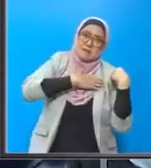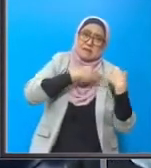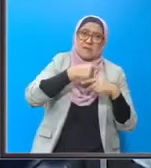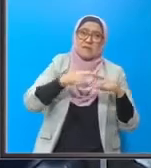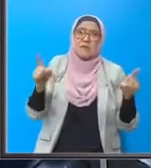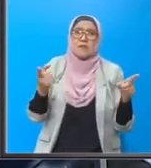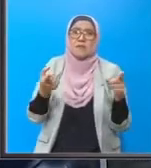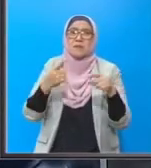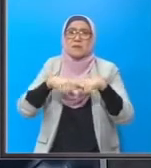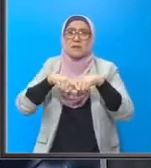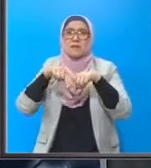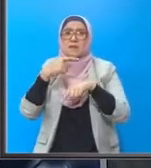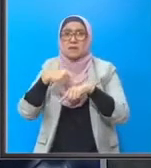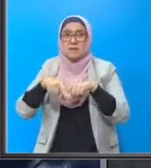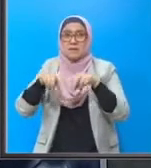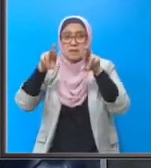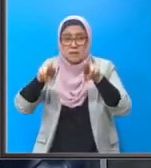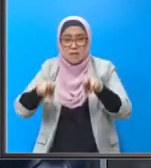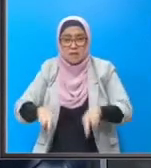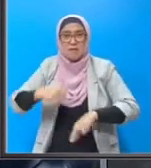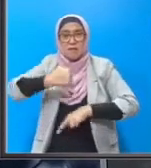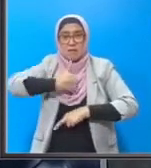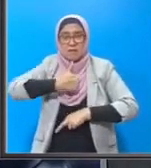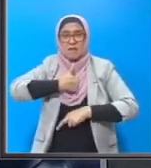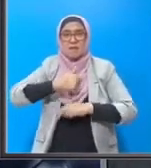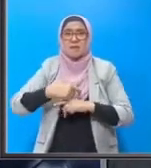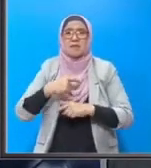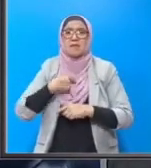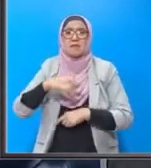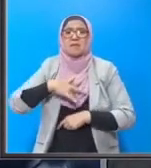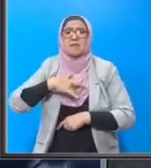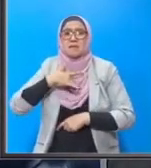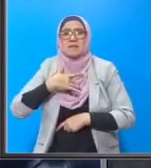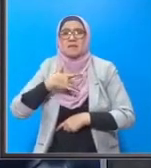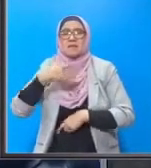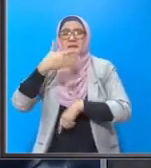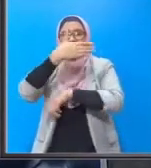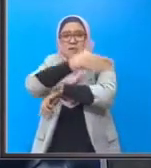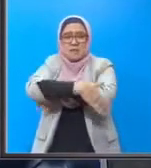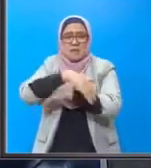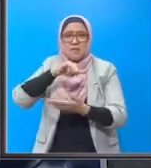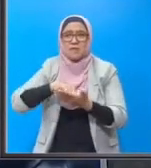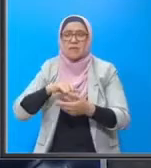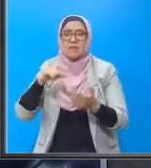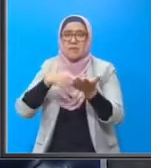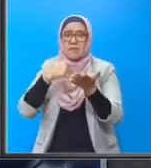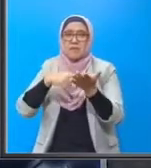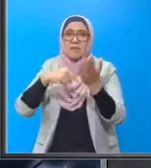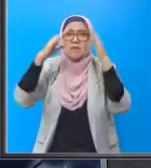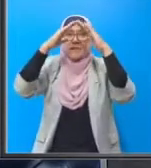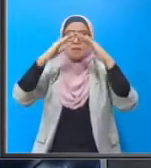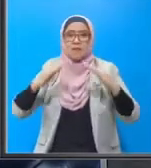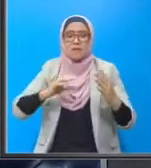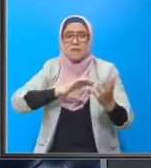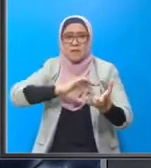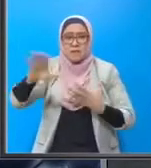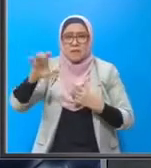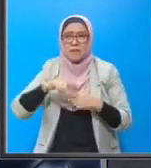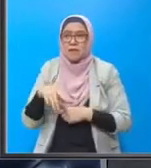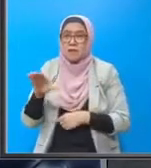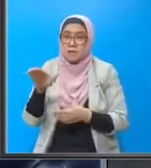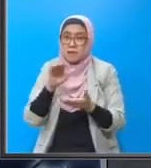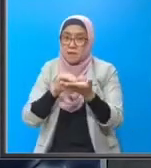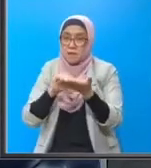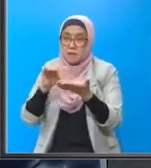negeri-negeri tersebut kadang-kadang gumoh padang pasir bekerja ini ini adalah Kementerian Luar